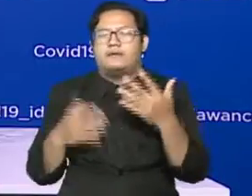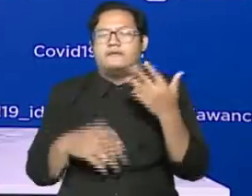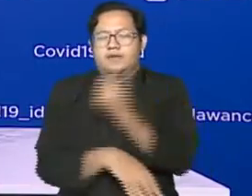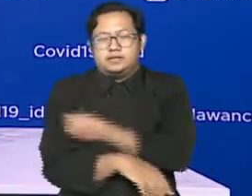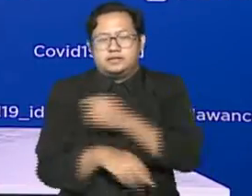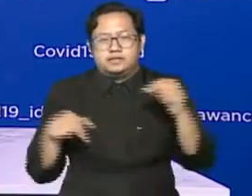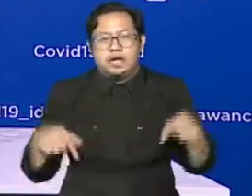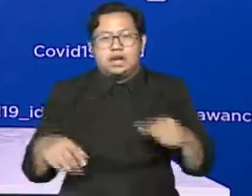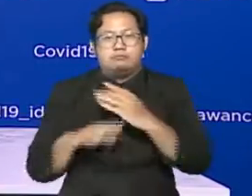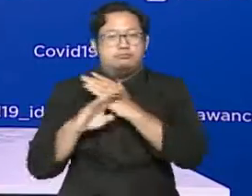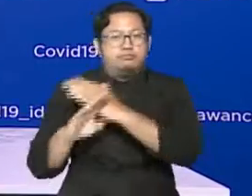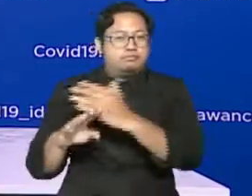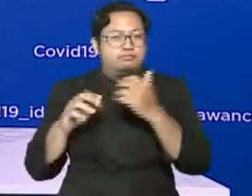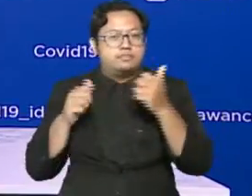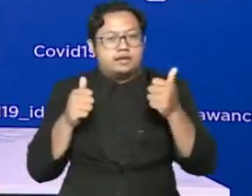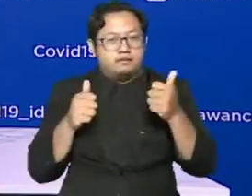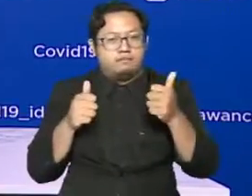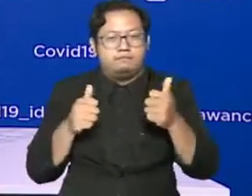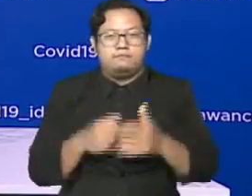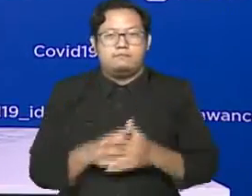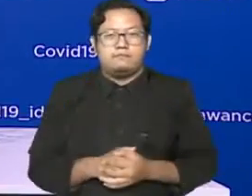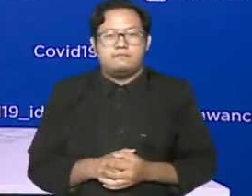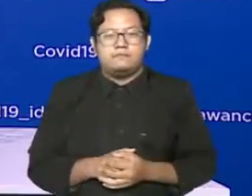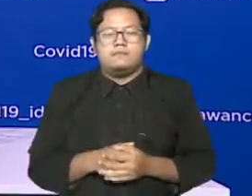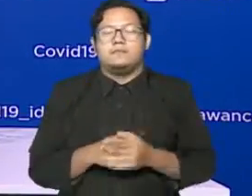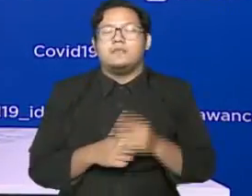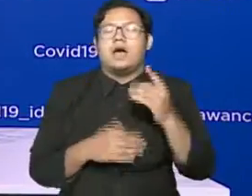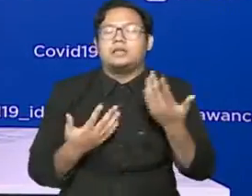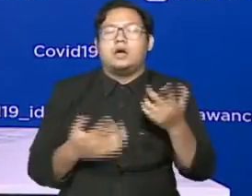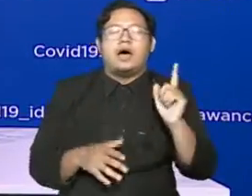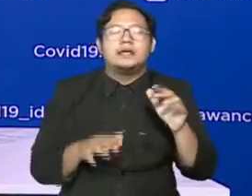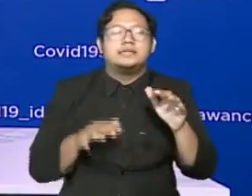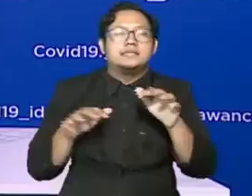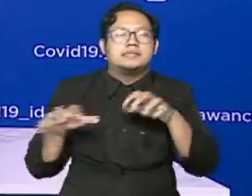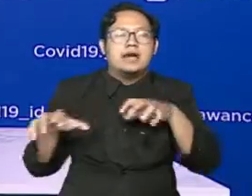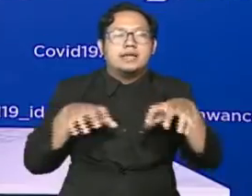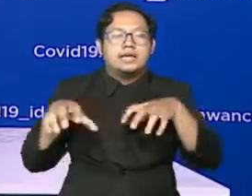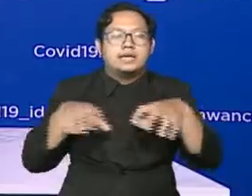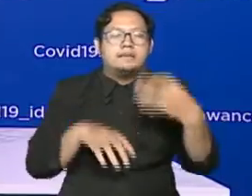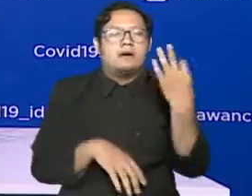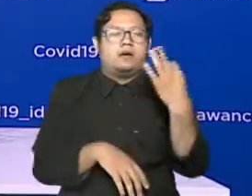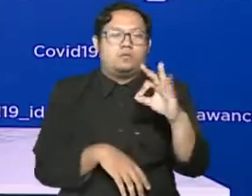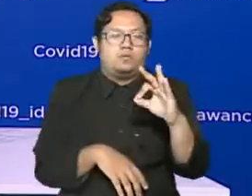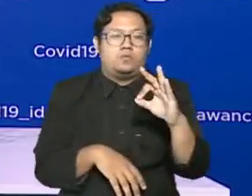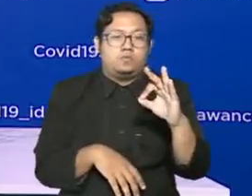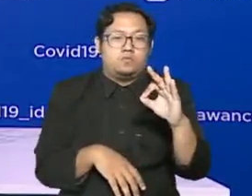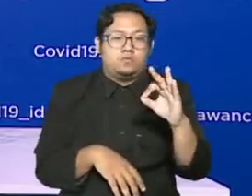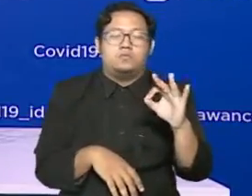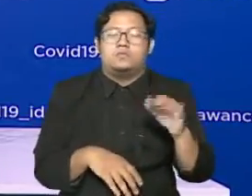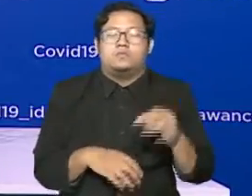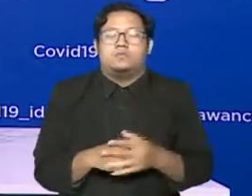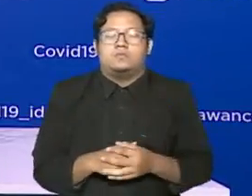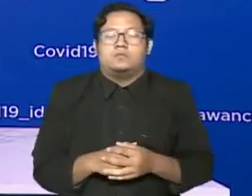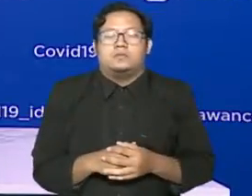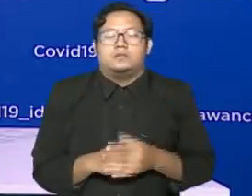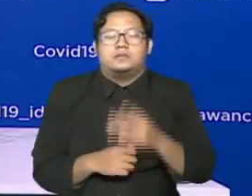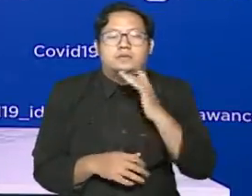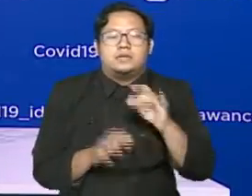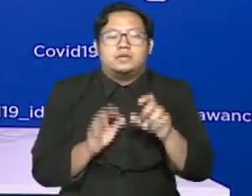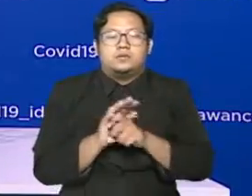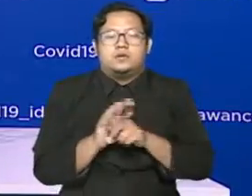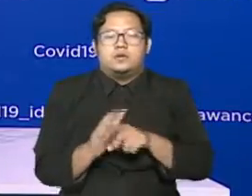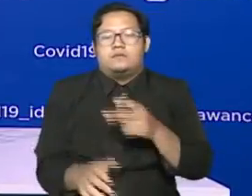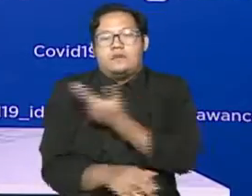ampuh untuk varian baru tersebut Adakah strategi baru yang perlu dilakukan selain strategi-strategi sebelumnya seperti